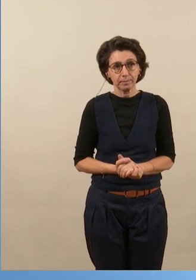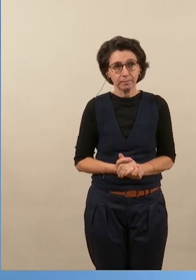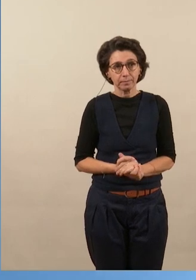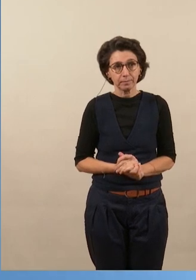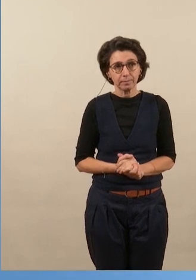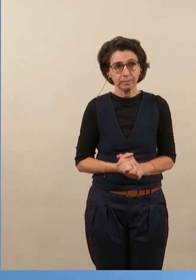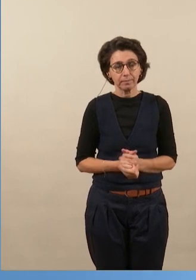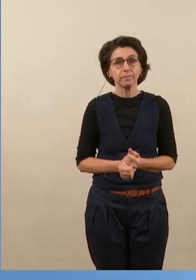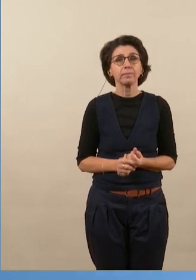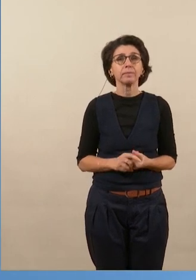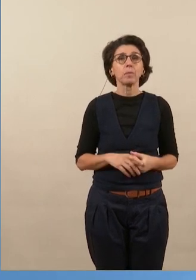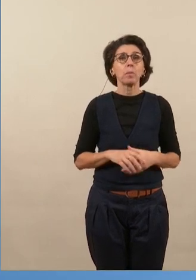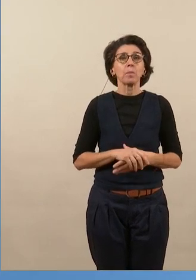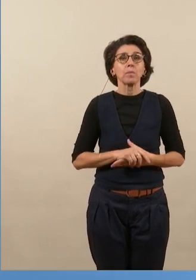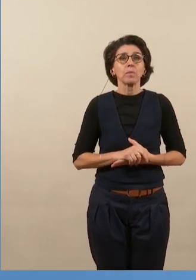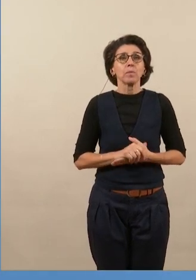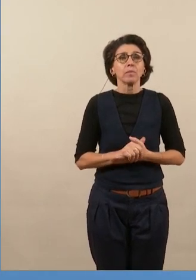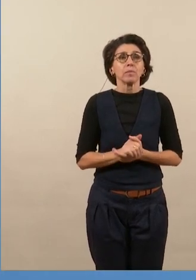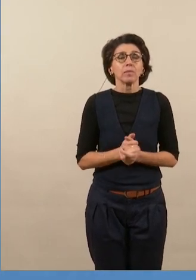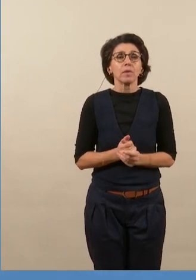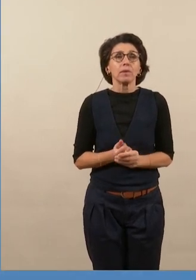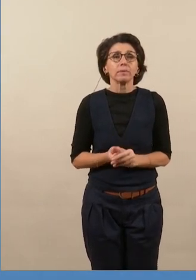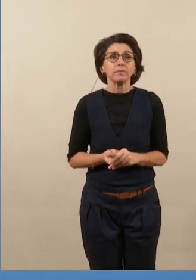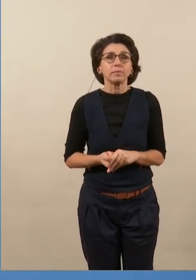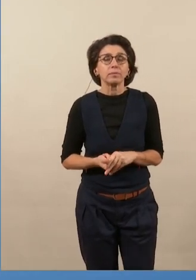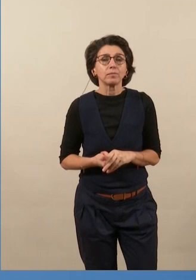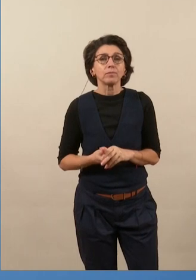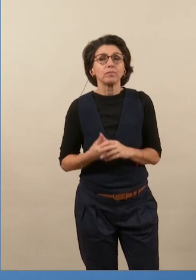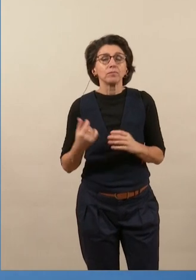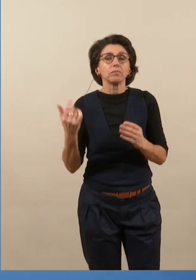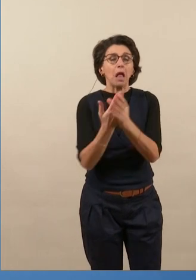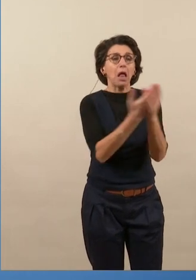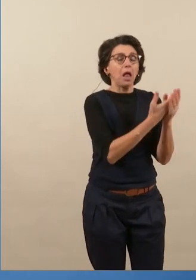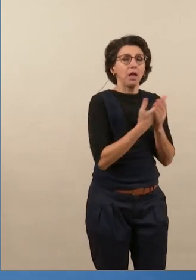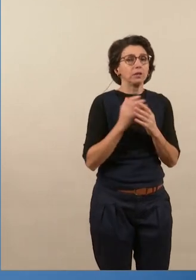euh et et les et les questions